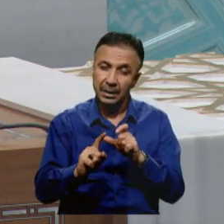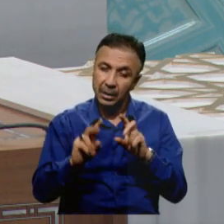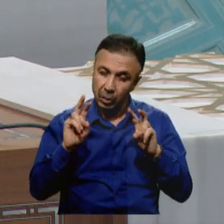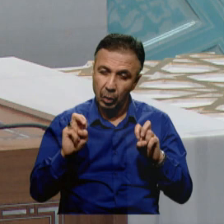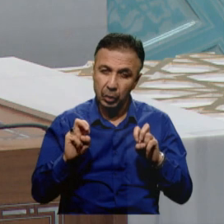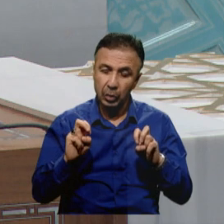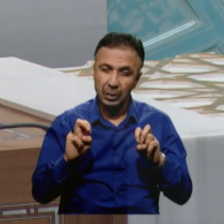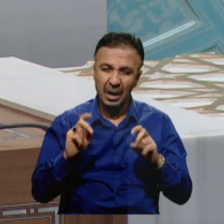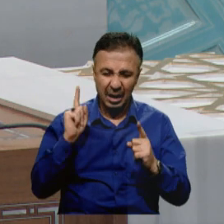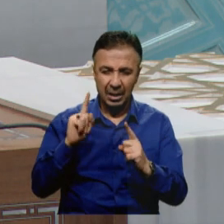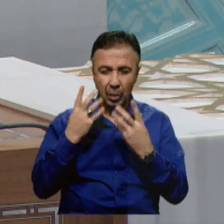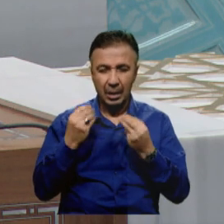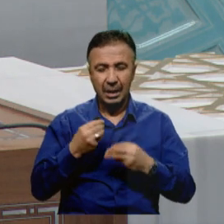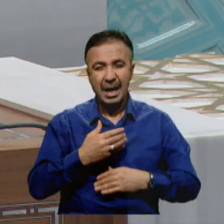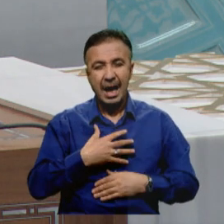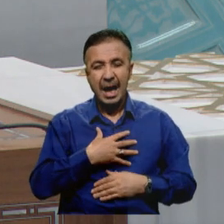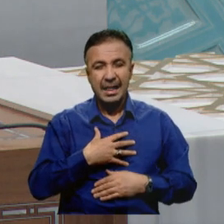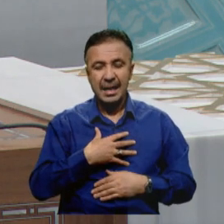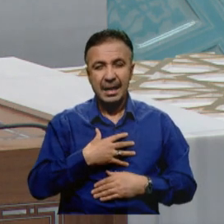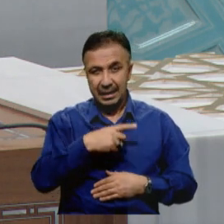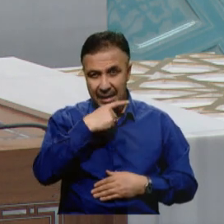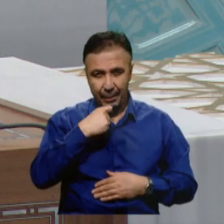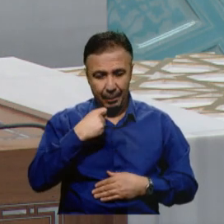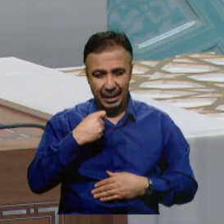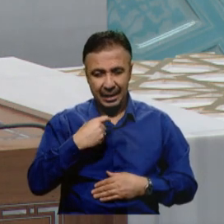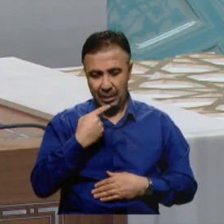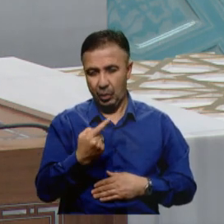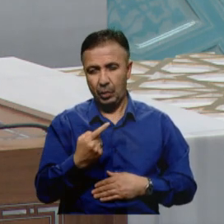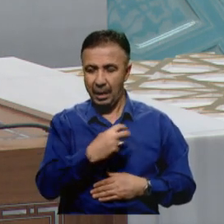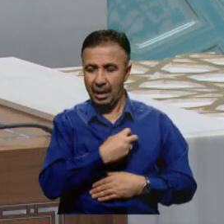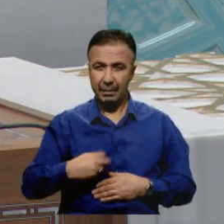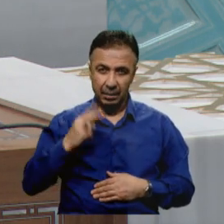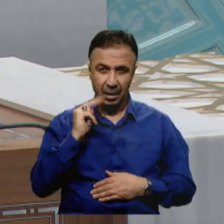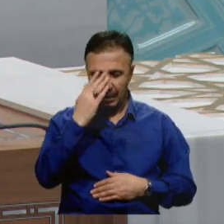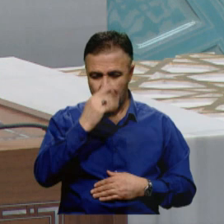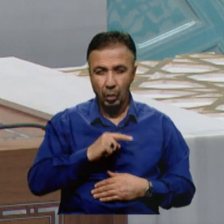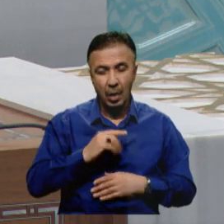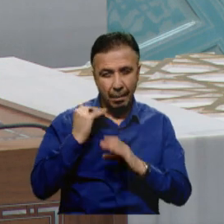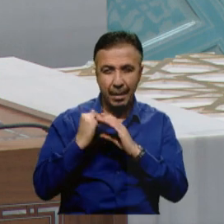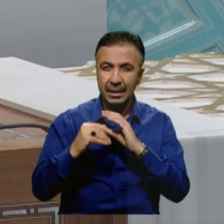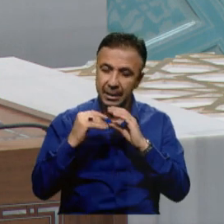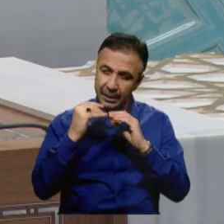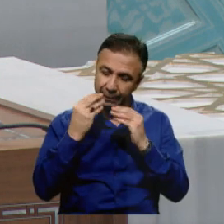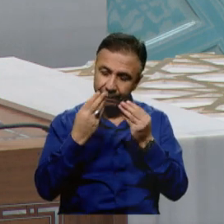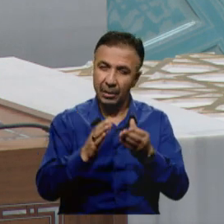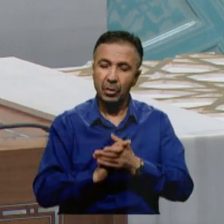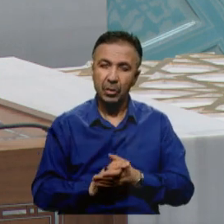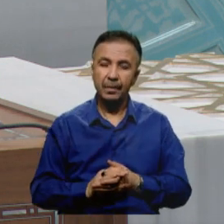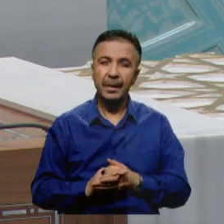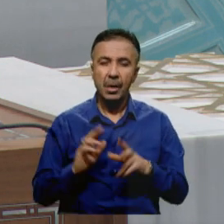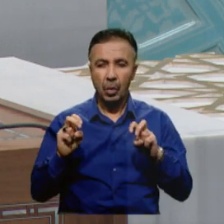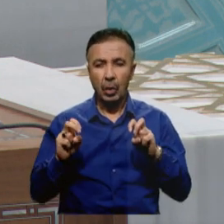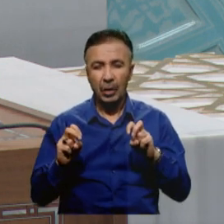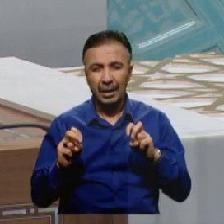din samimiyettir diyor. Efendimiz Aleyhisselatü Vesselam bu mesajı da veriyor. Tabii konular genişçe izah edilebilir